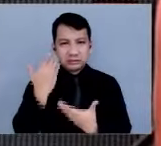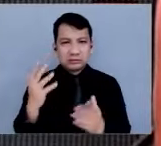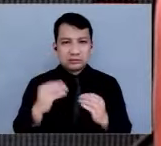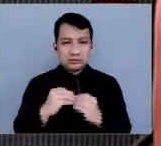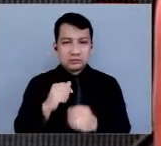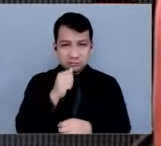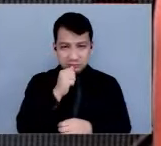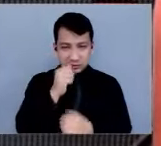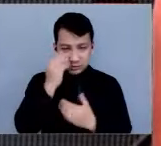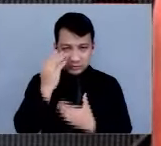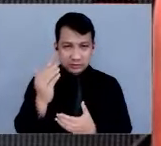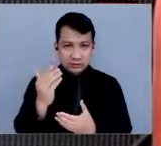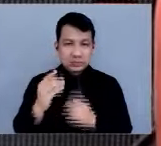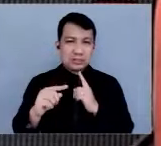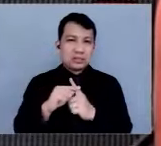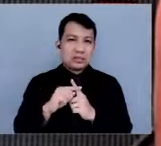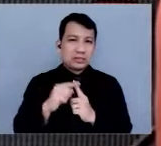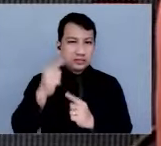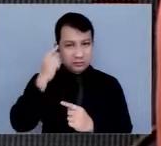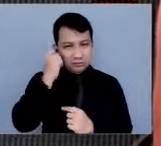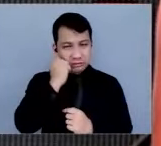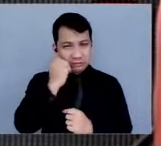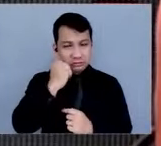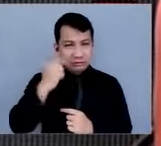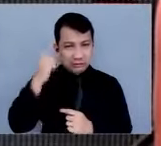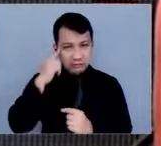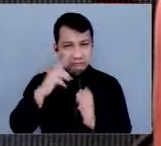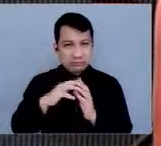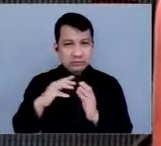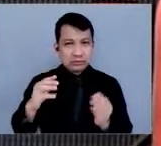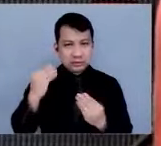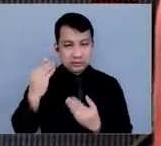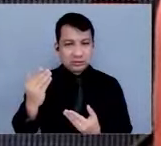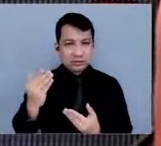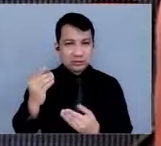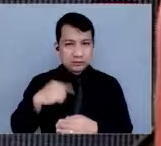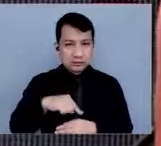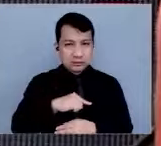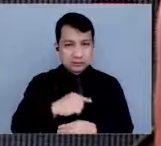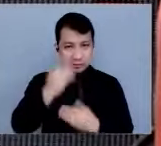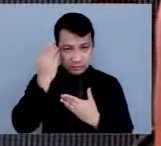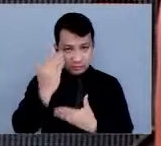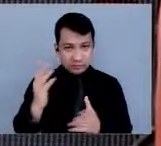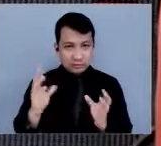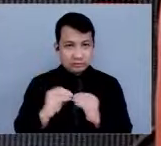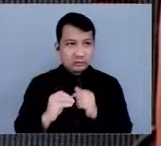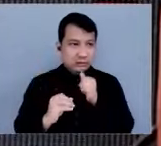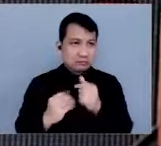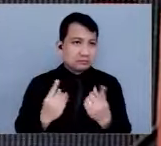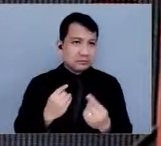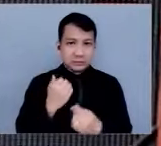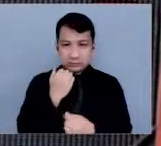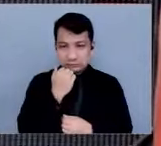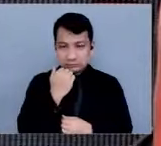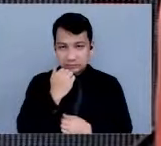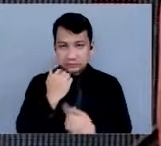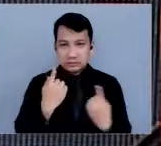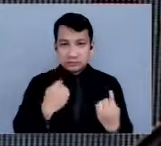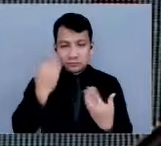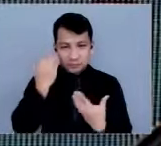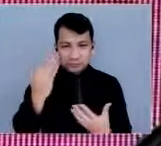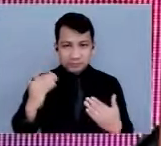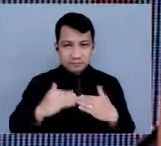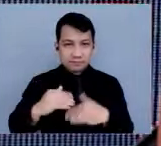talaga, maging positive ka. And as long as alam mo sa sarili mo na wala kang ginagawang masama, parang let